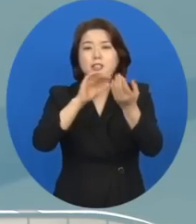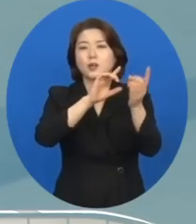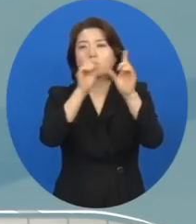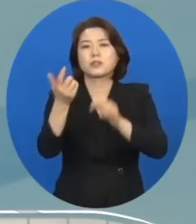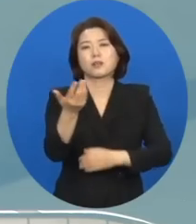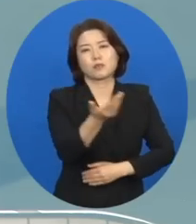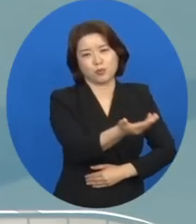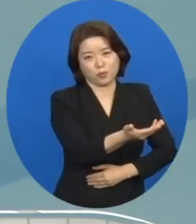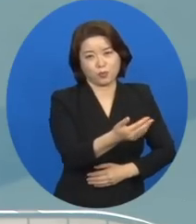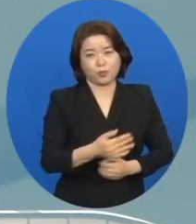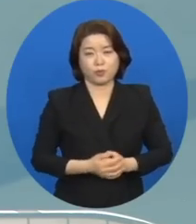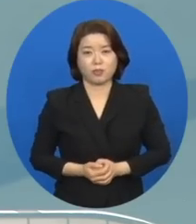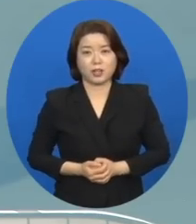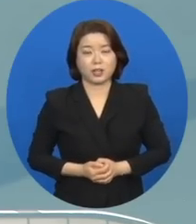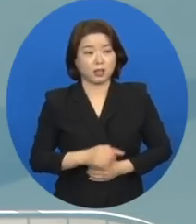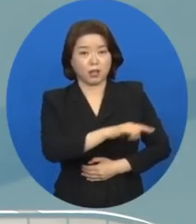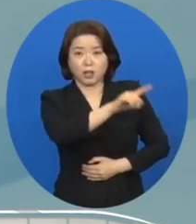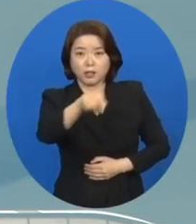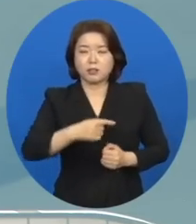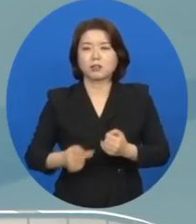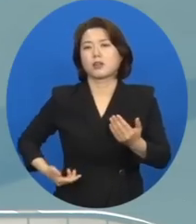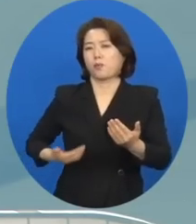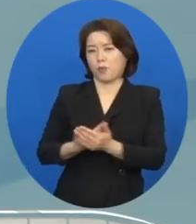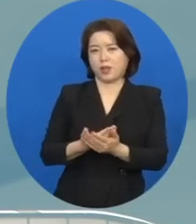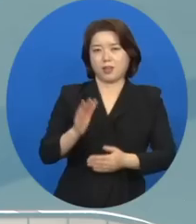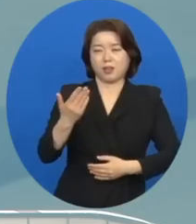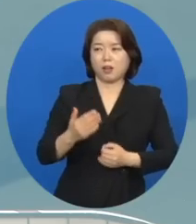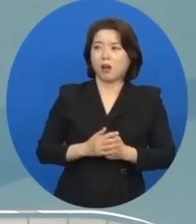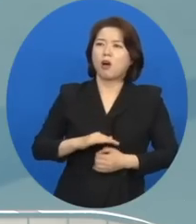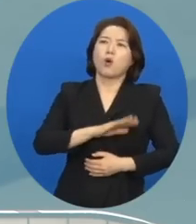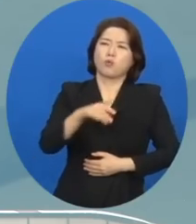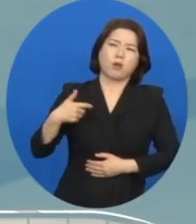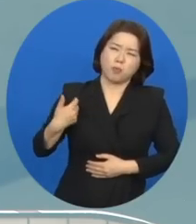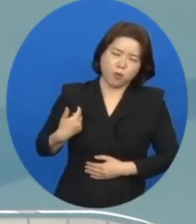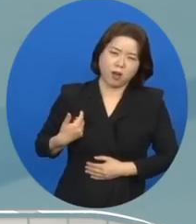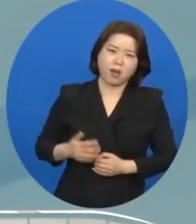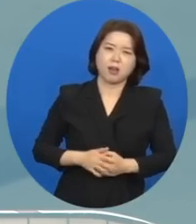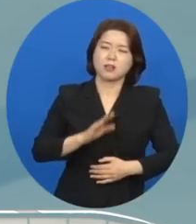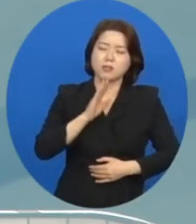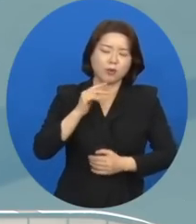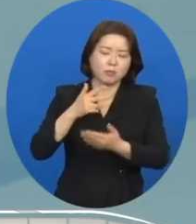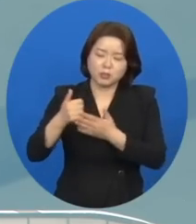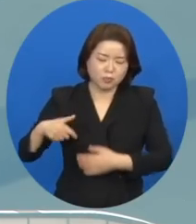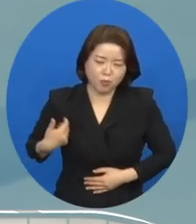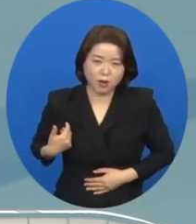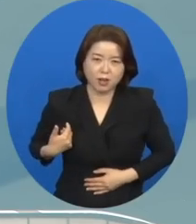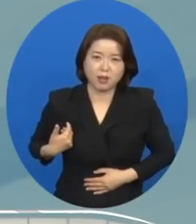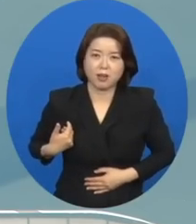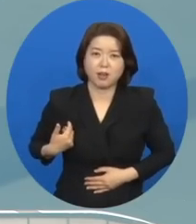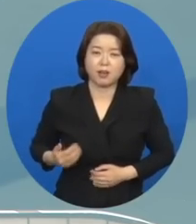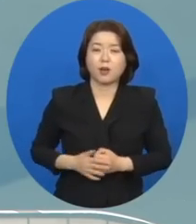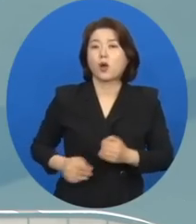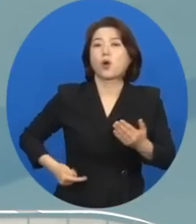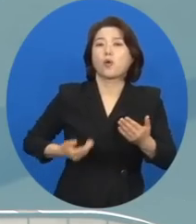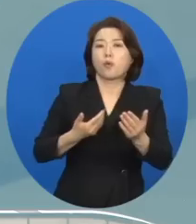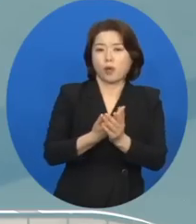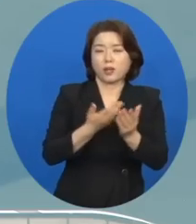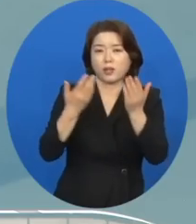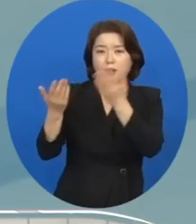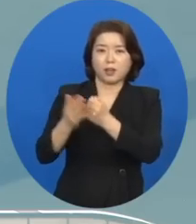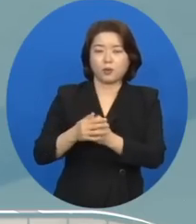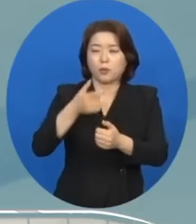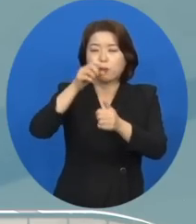것입니다. 이들이여 회개합니다. 저희가 몰랐습니다. 정말 주님 몰랐습니다. 회개하고